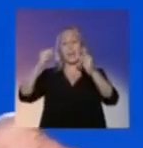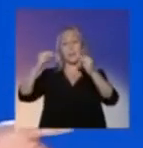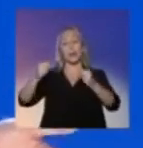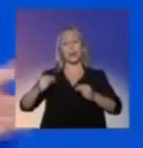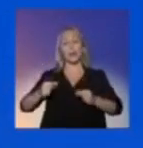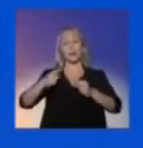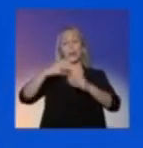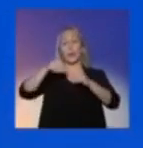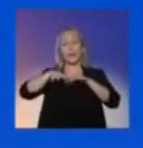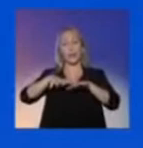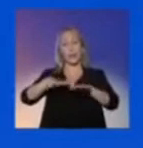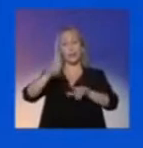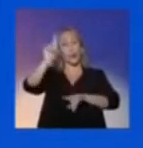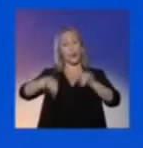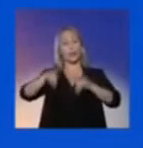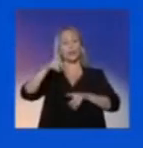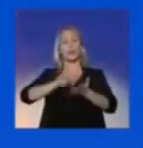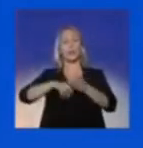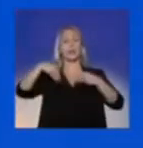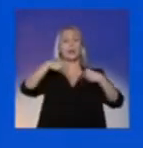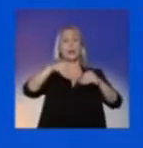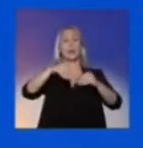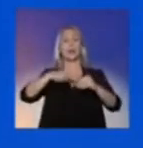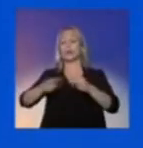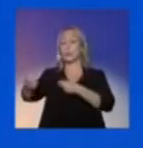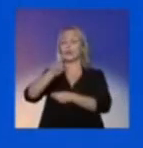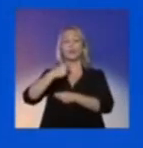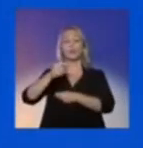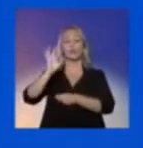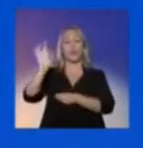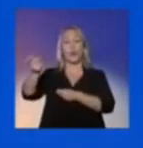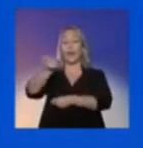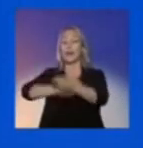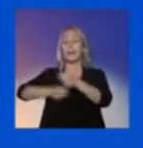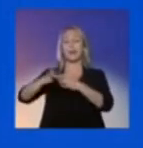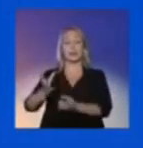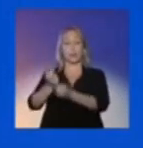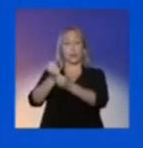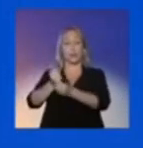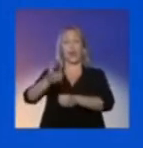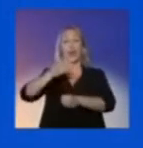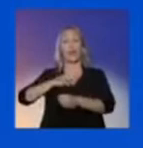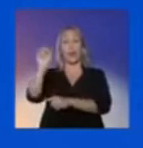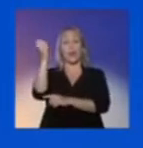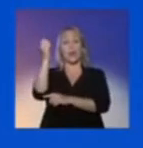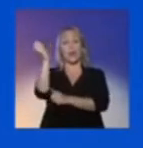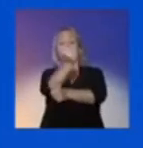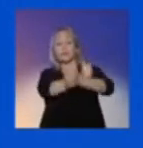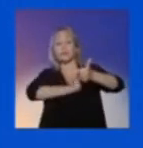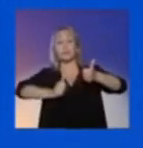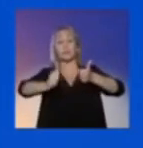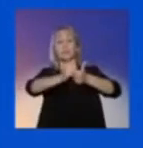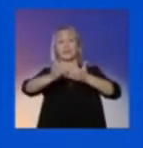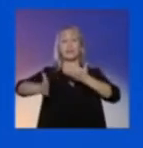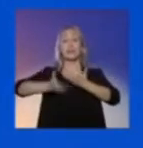με το δίκτυο θα πουληθούν για να στηριχθεί η επιχείρηση, αλλά θέλω να δω τη ΔΕΗ ως μπροστάρι στη μεγάλη προσπάθεια της χώρας